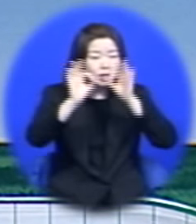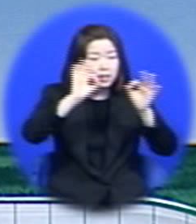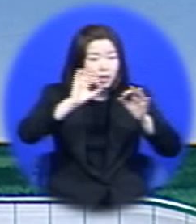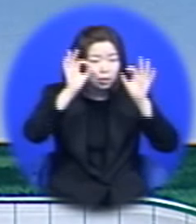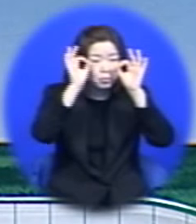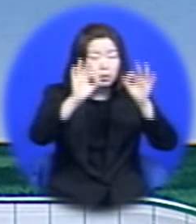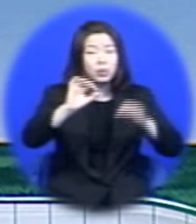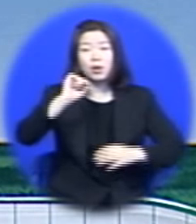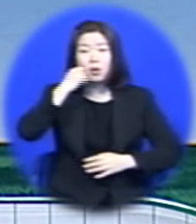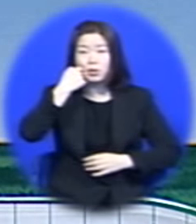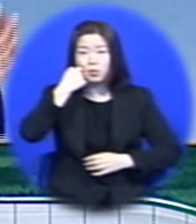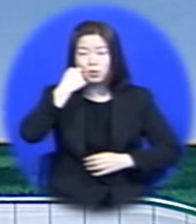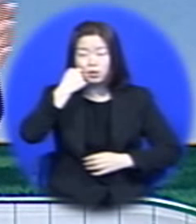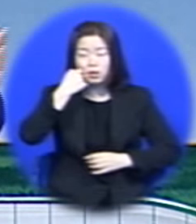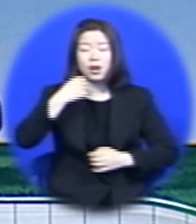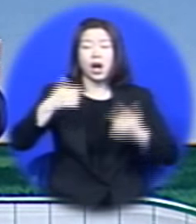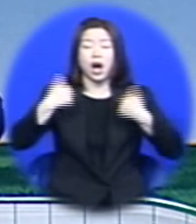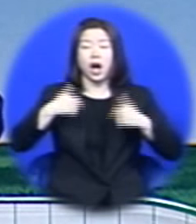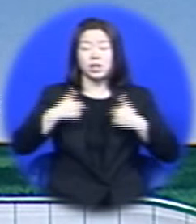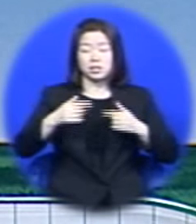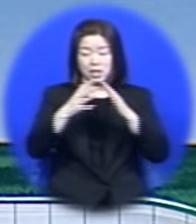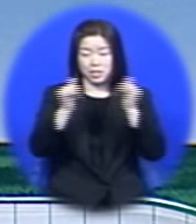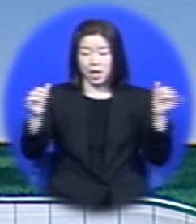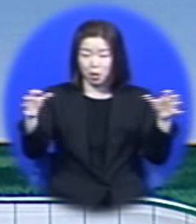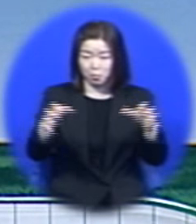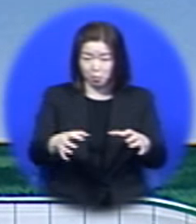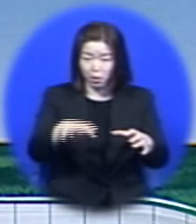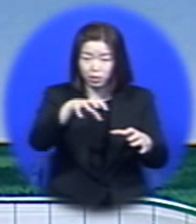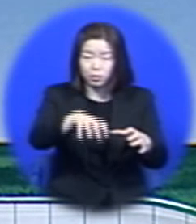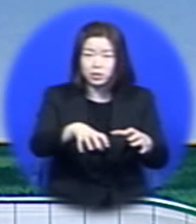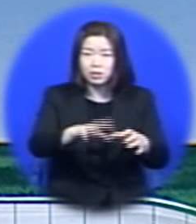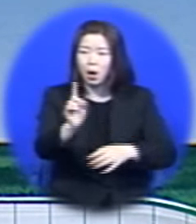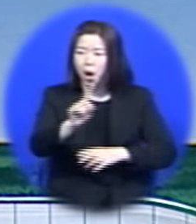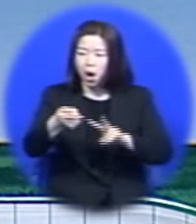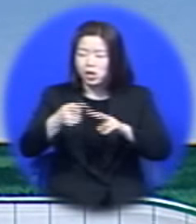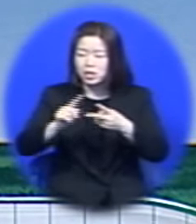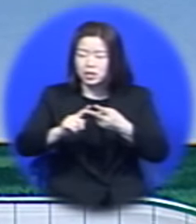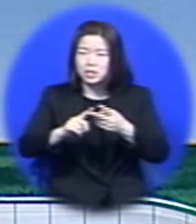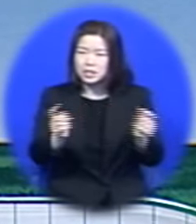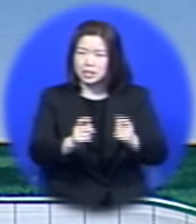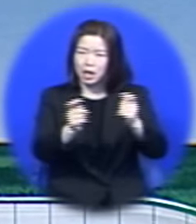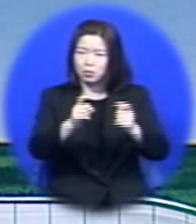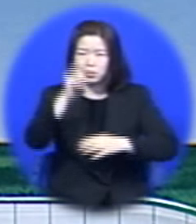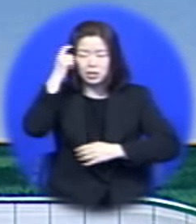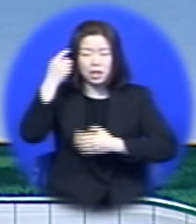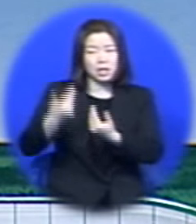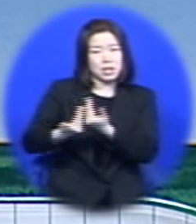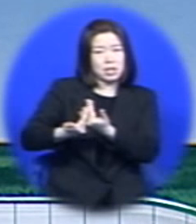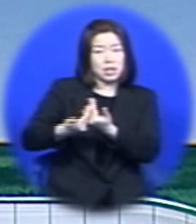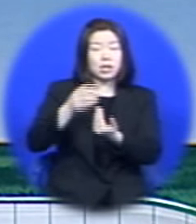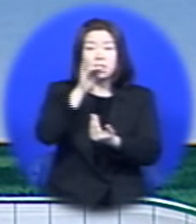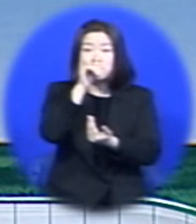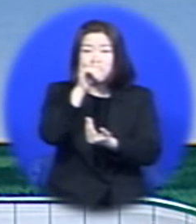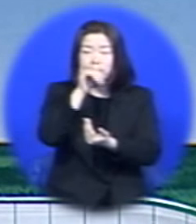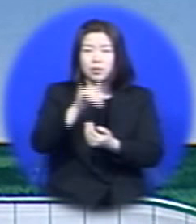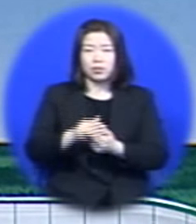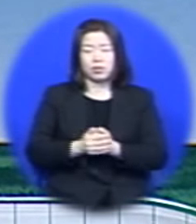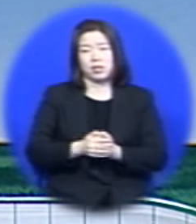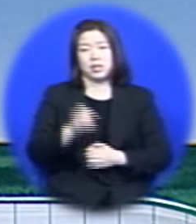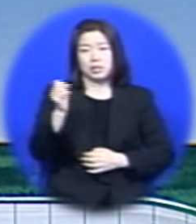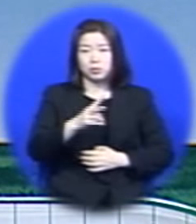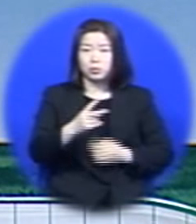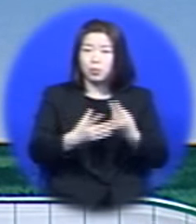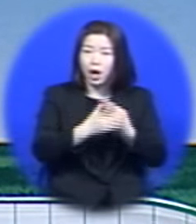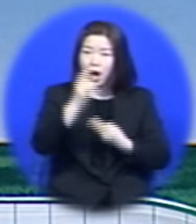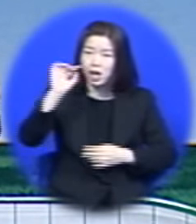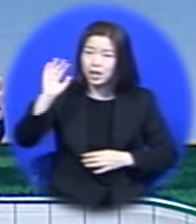어렵잖아요. 늘 사람들이 모인 자리에서는 어디든지 좀 다툼도 있고, 의견 대립도 있는 거죠. 그리고